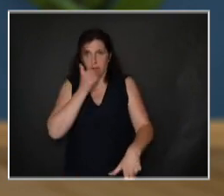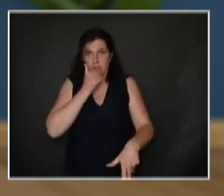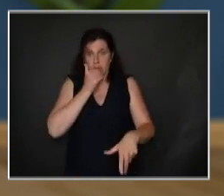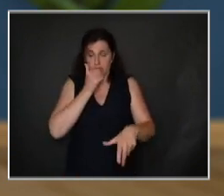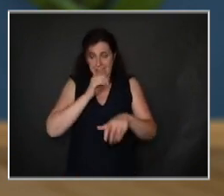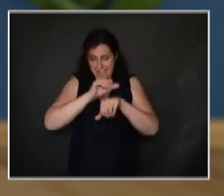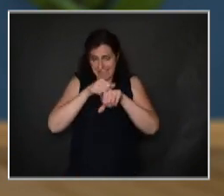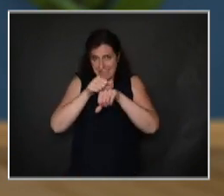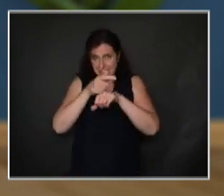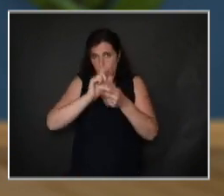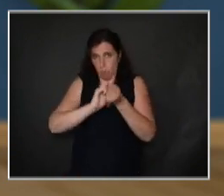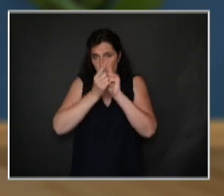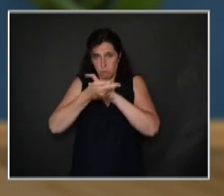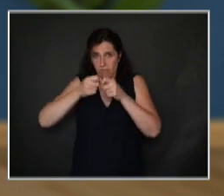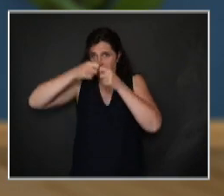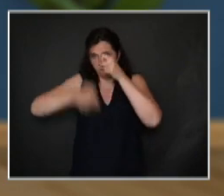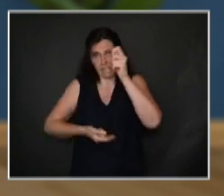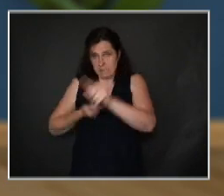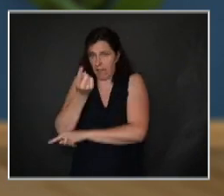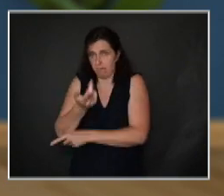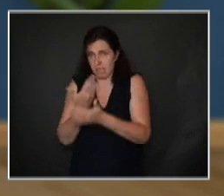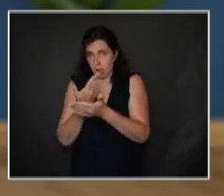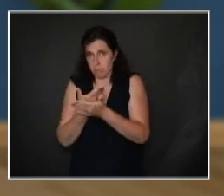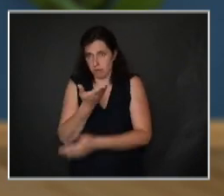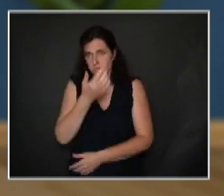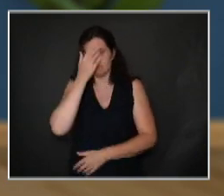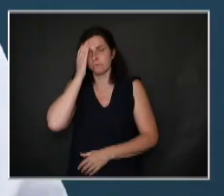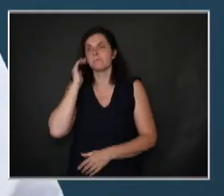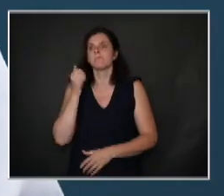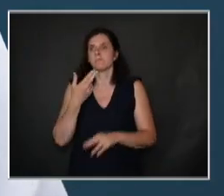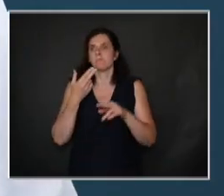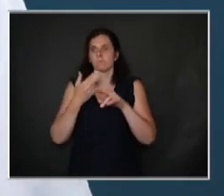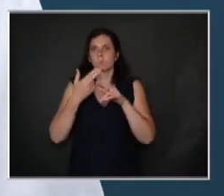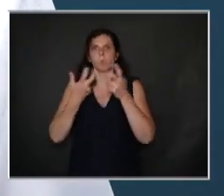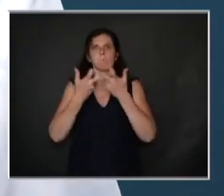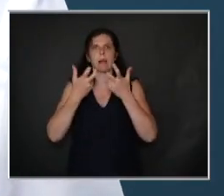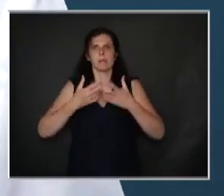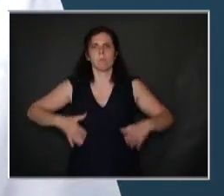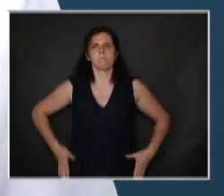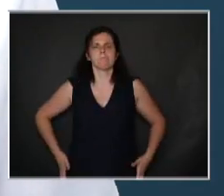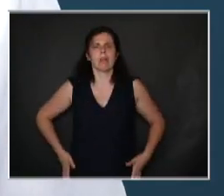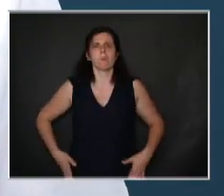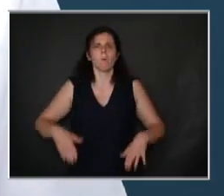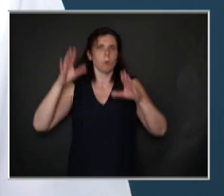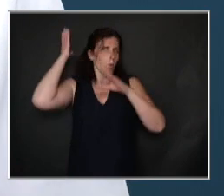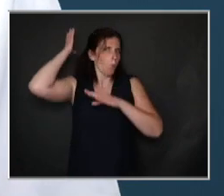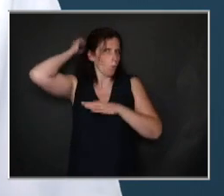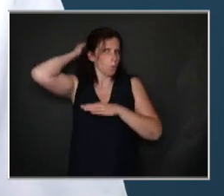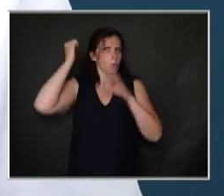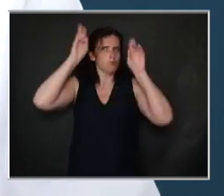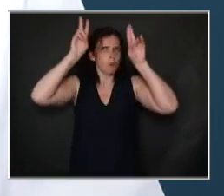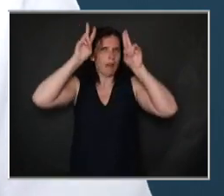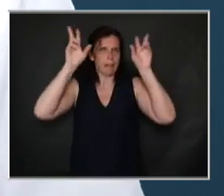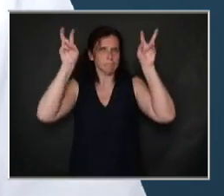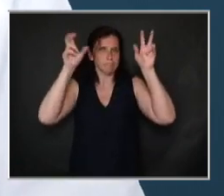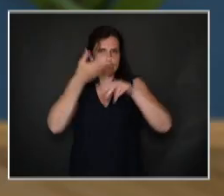ça ne devienne chronique et irréversible. Hein, c'est ce qu'on appelle le syndrome de la queue de cheval, par exemple, ou des paralysies. Donc, une sciatique avec une